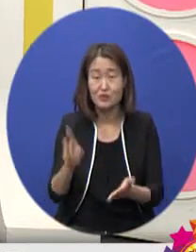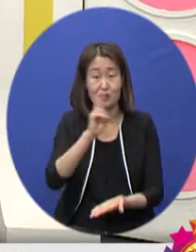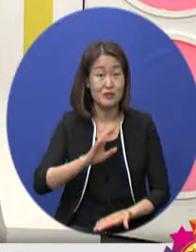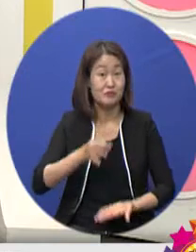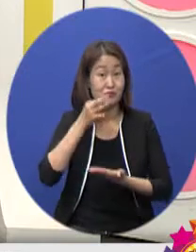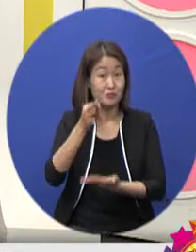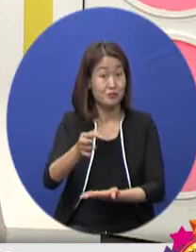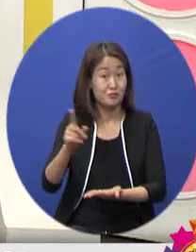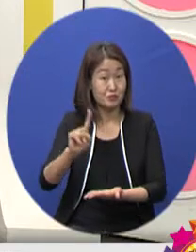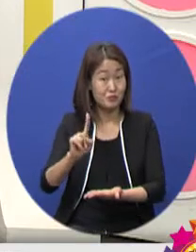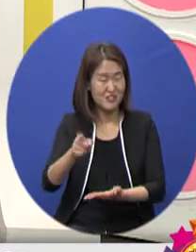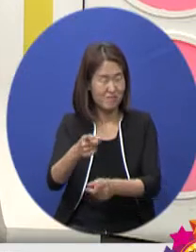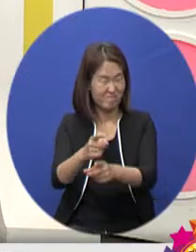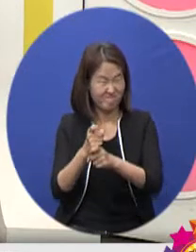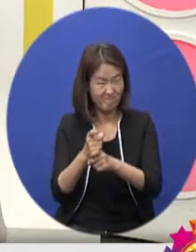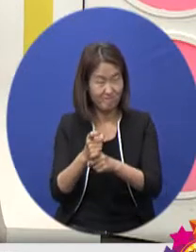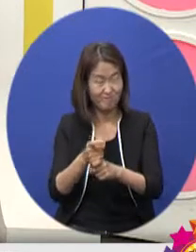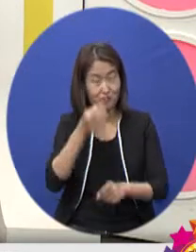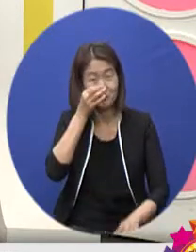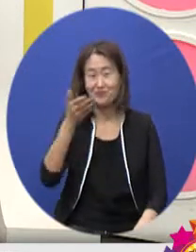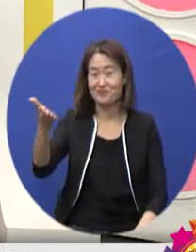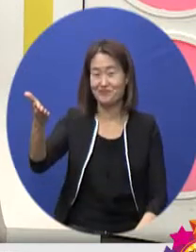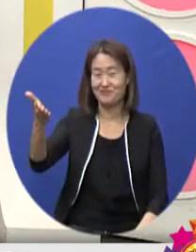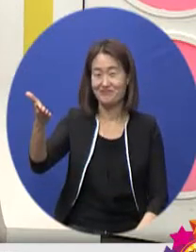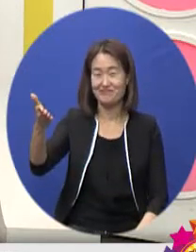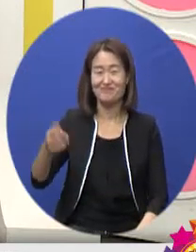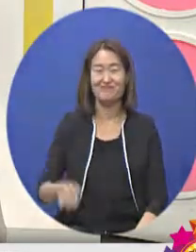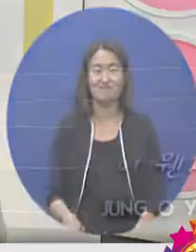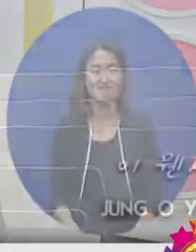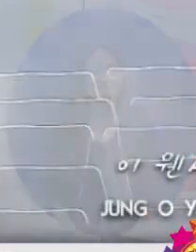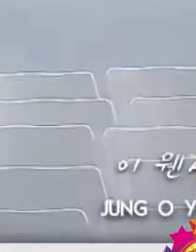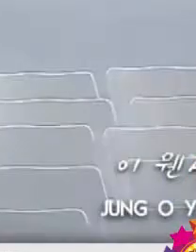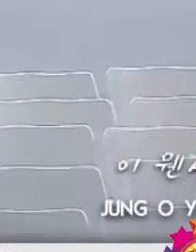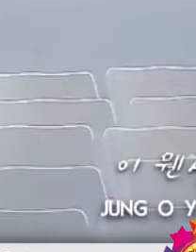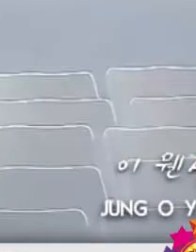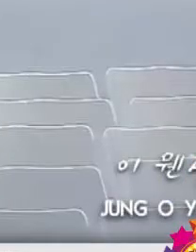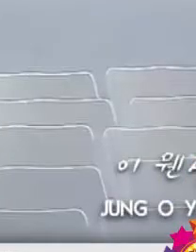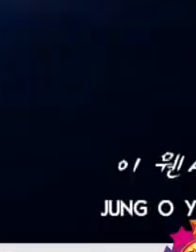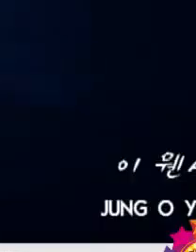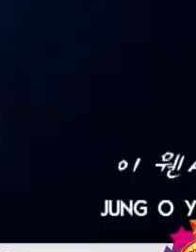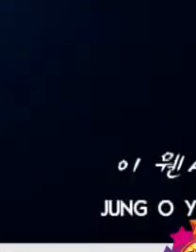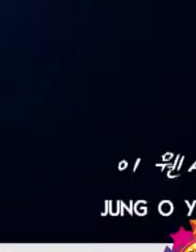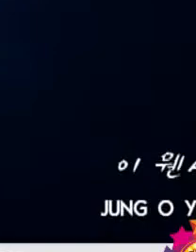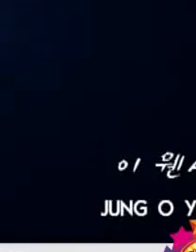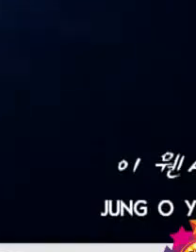불러드릴 이 노래는 이 왼수야 함께 만나보시죠.